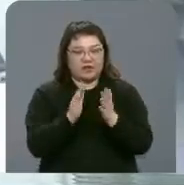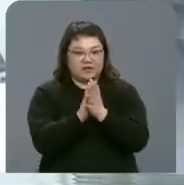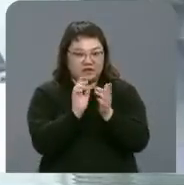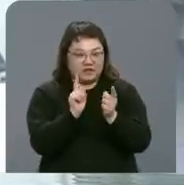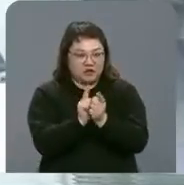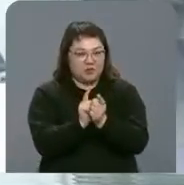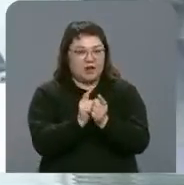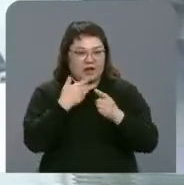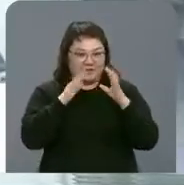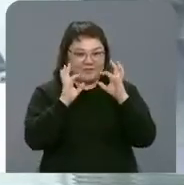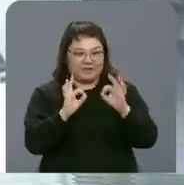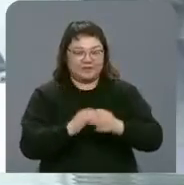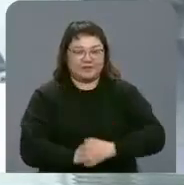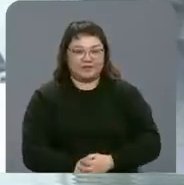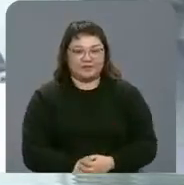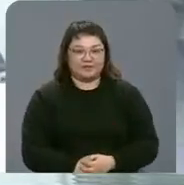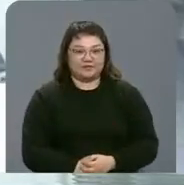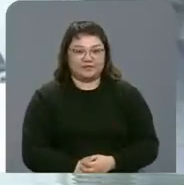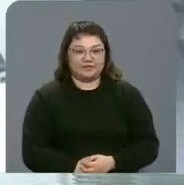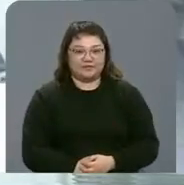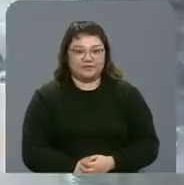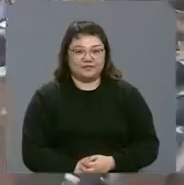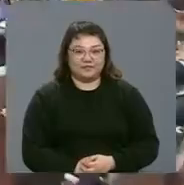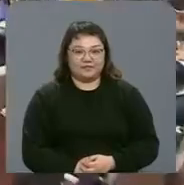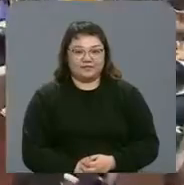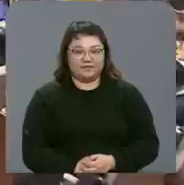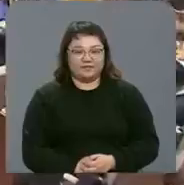신익환 기자가 보도합니다.